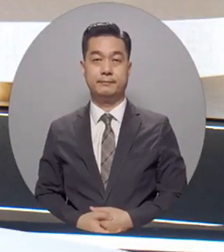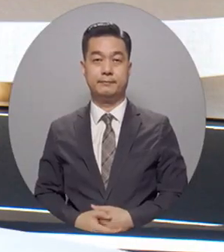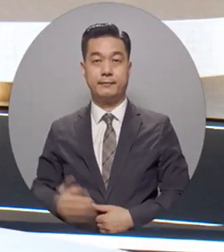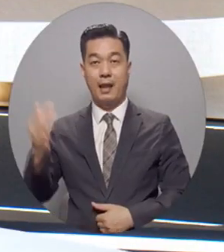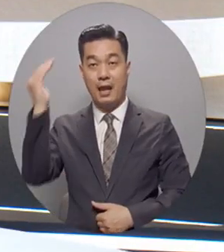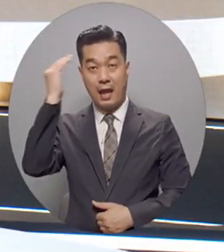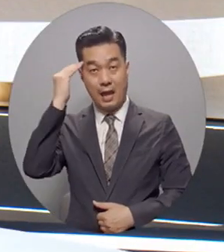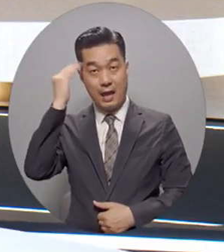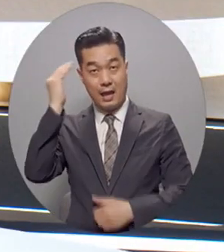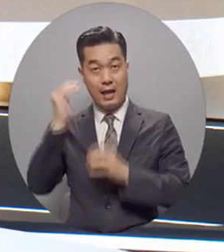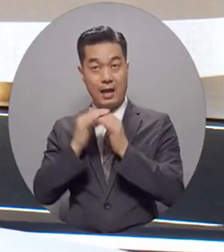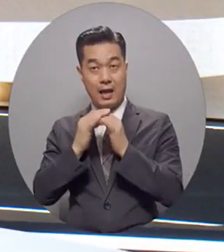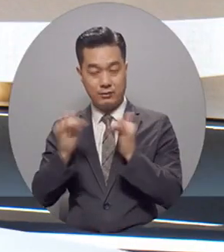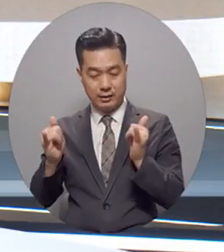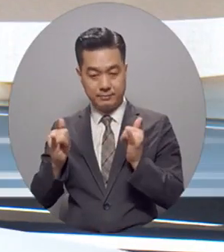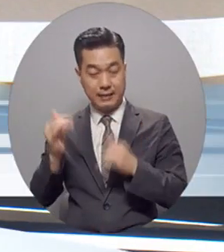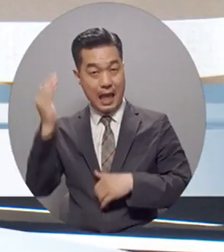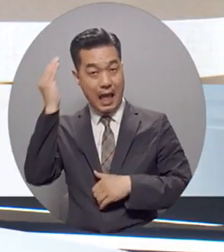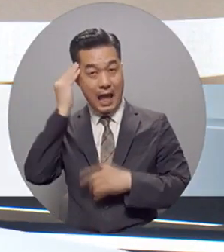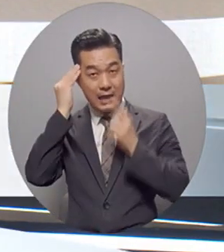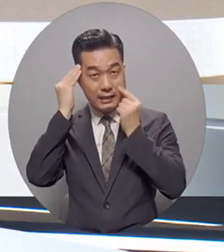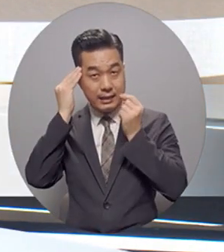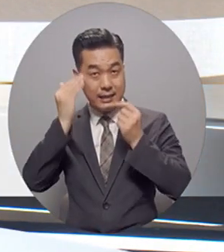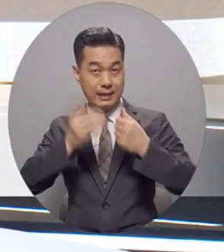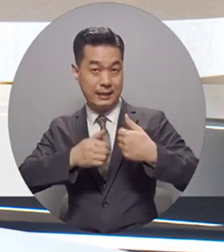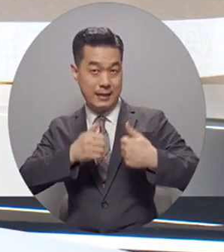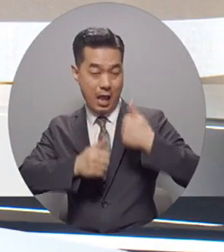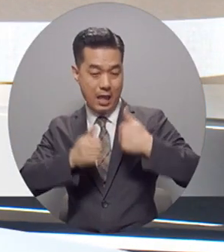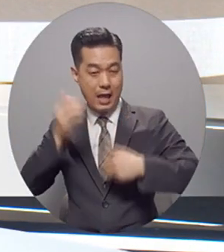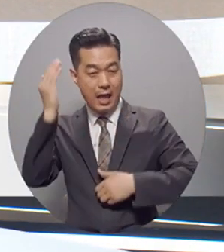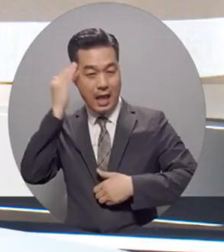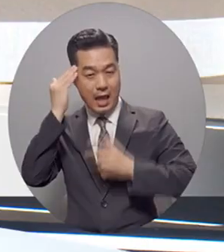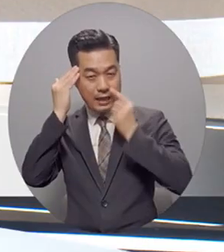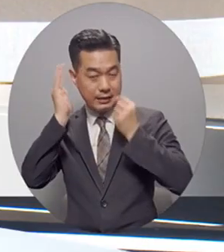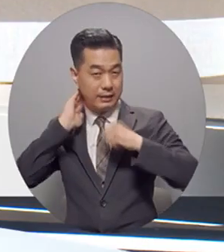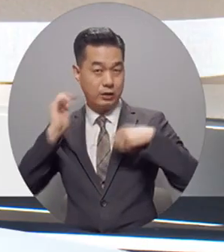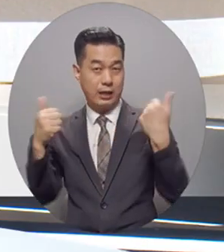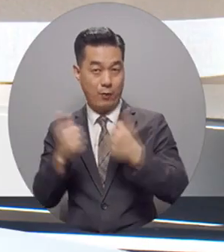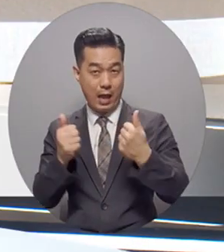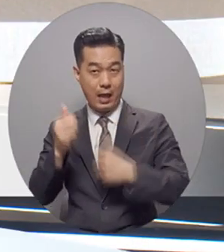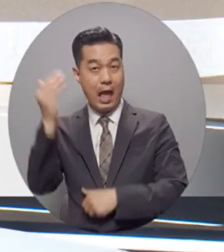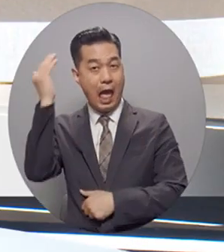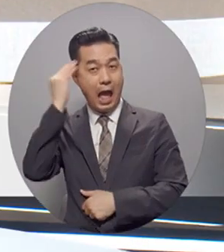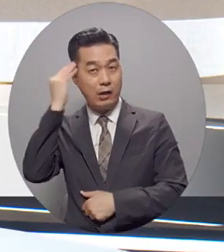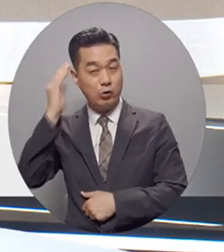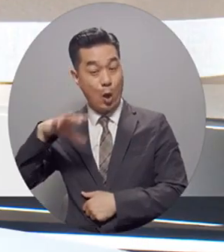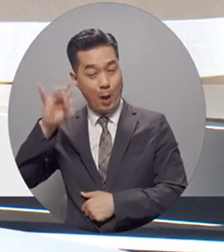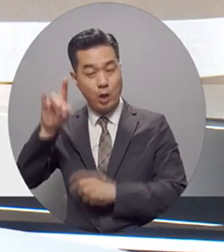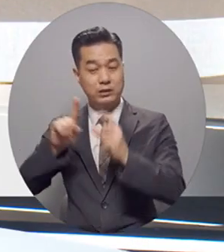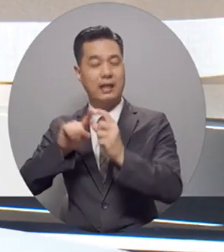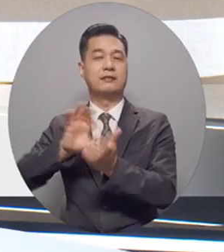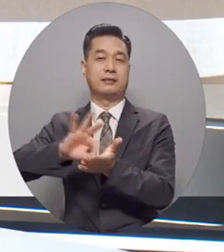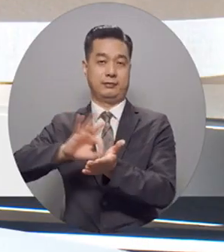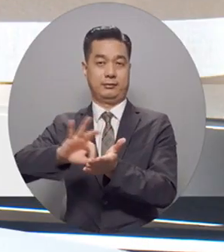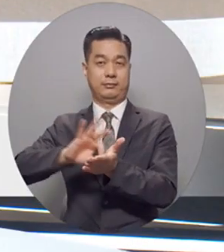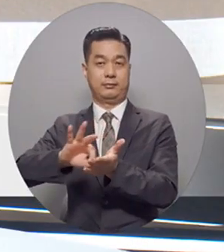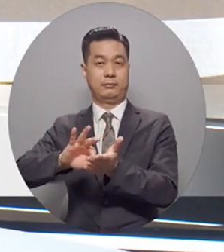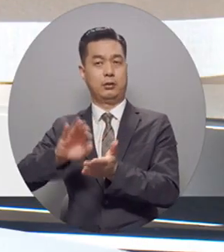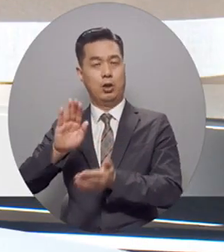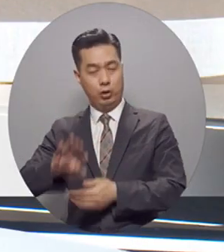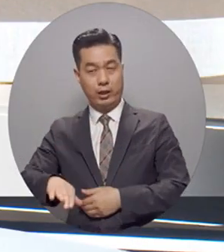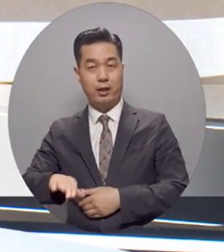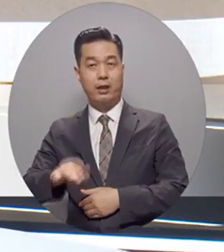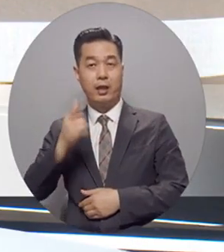한국 사람이라면 한일전, 한일정상회담처럼 한일이라는 표현을 거의 사용하죠. 그런데 주일